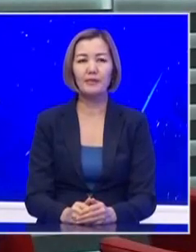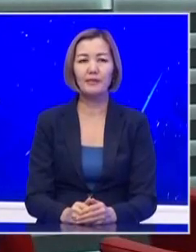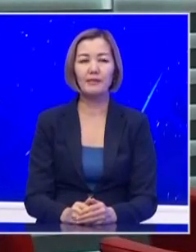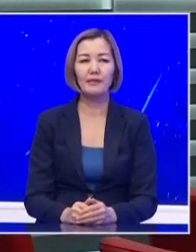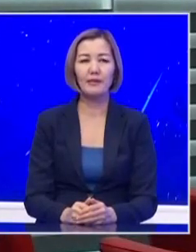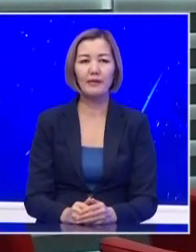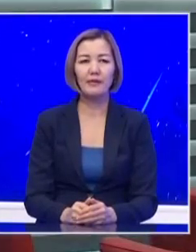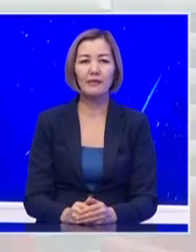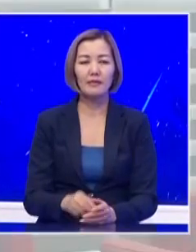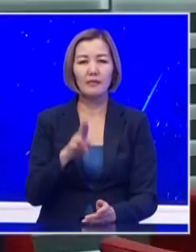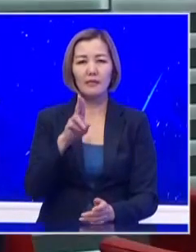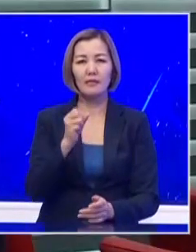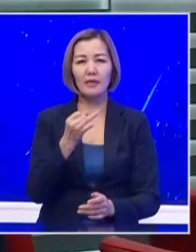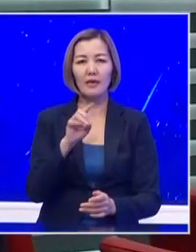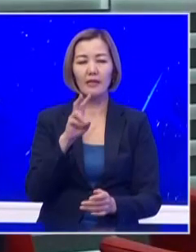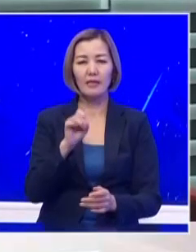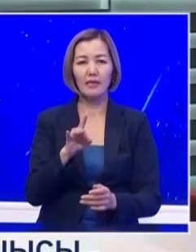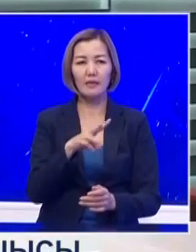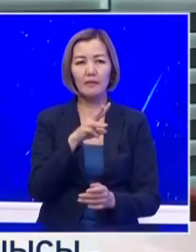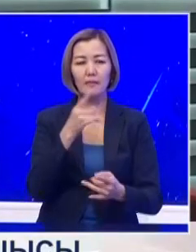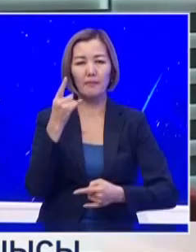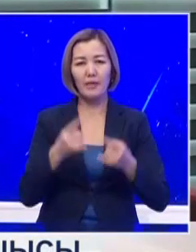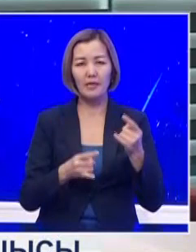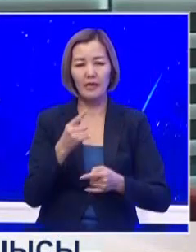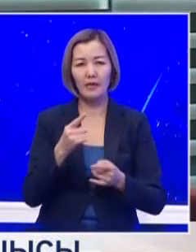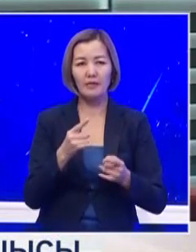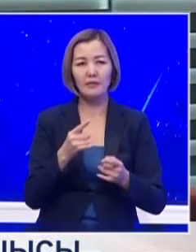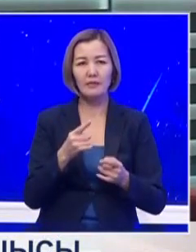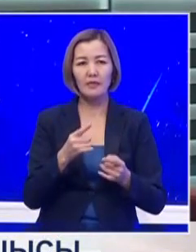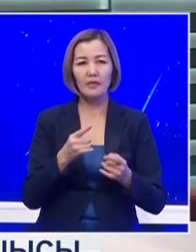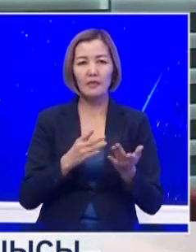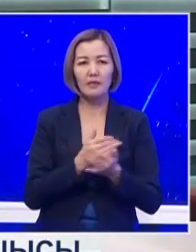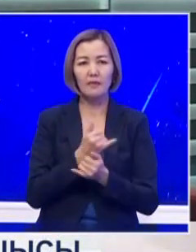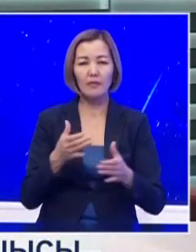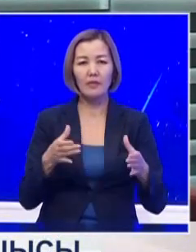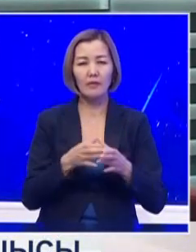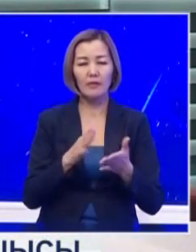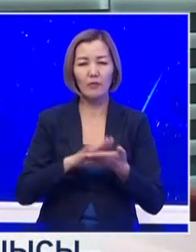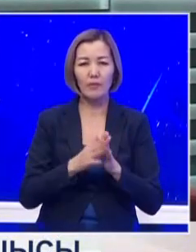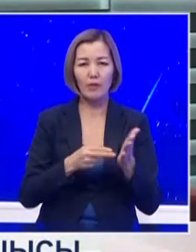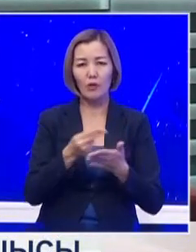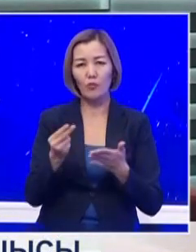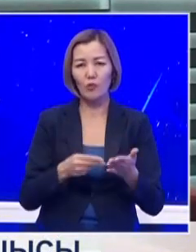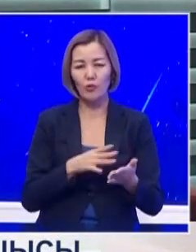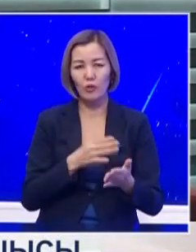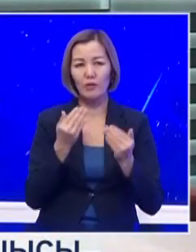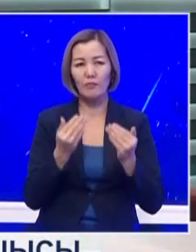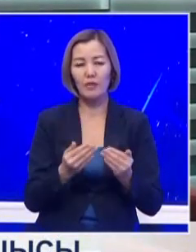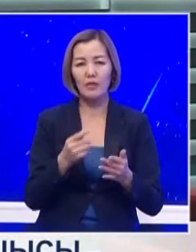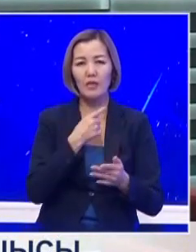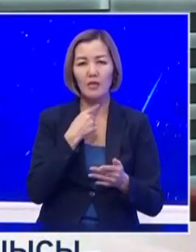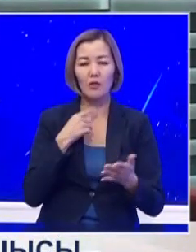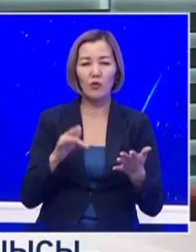Онда қайнар медиа оператор связи со кісілермен де меморандумға отырдық. Биыл мына